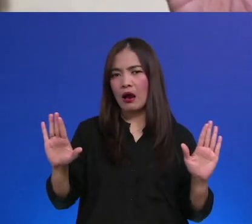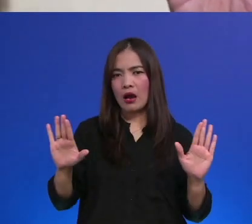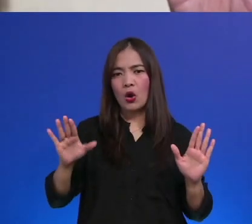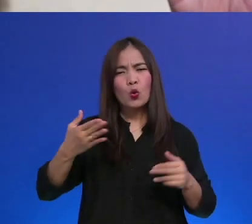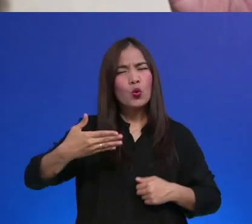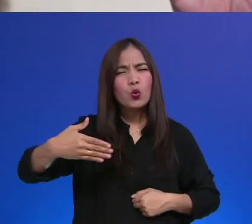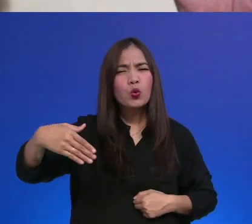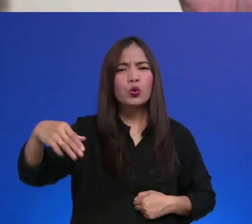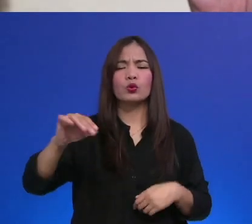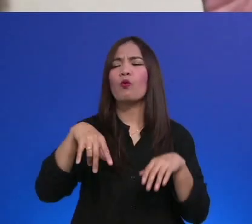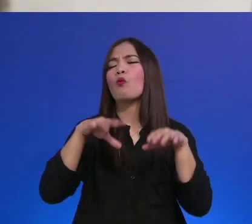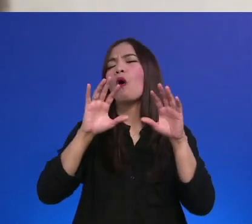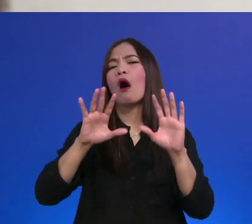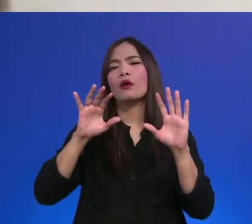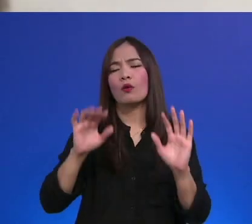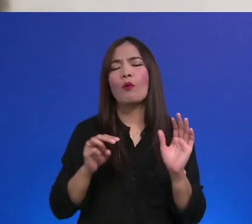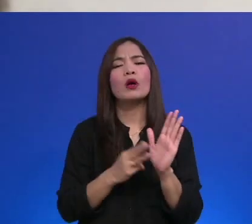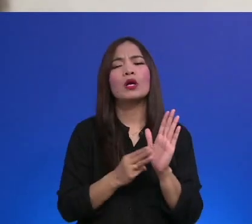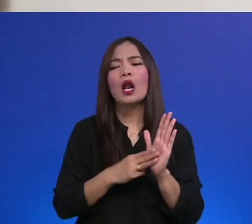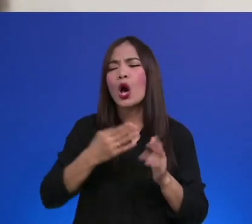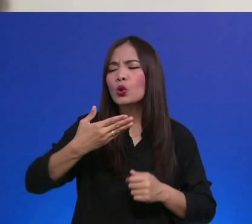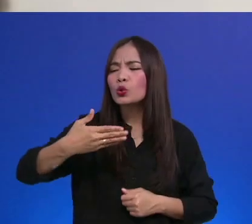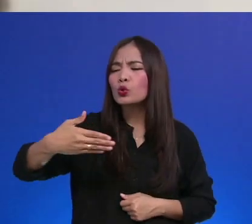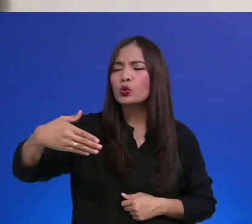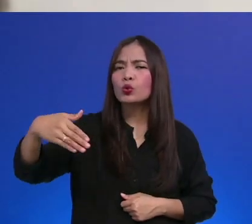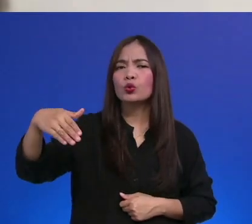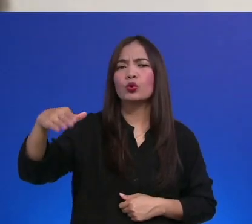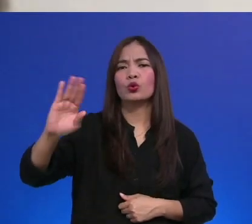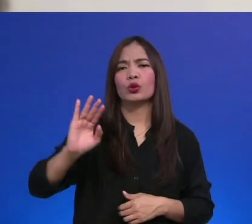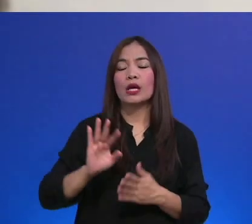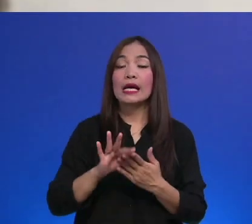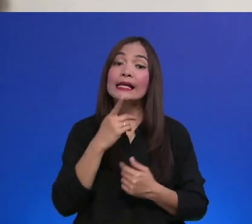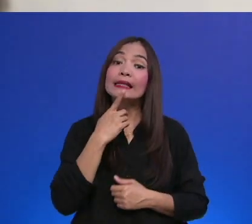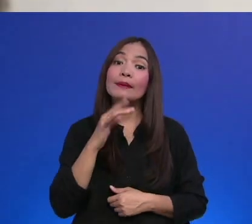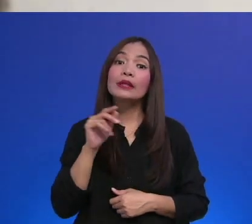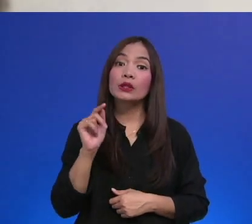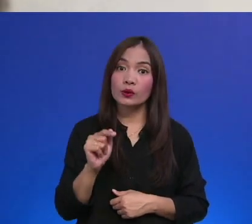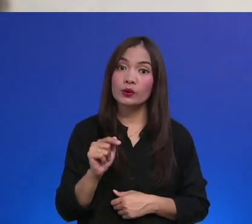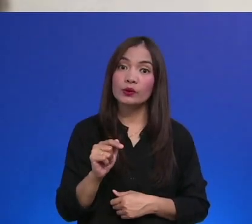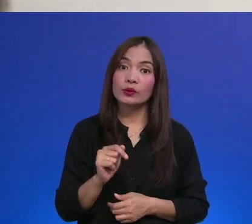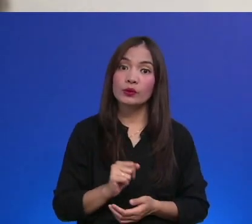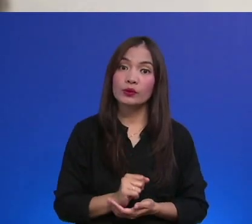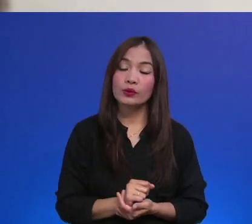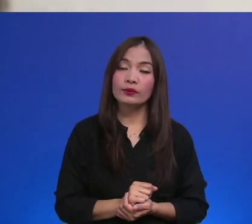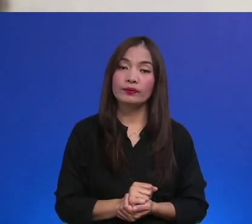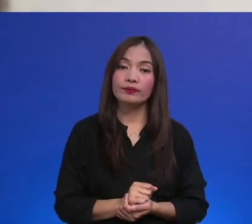saja ya berlarut-larut seperti itu di sini Kita